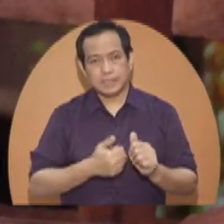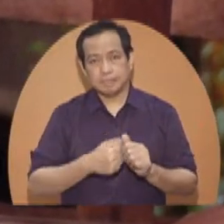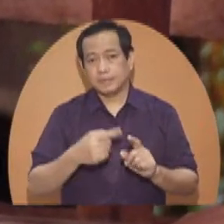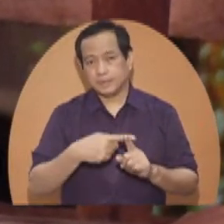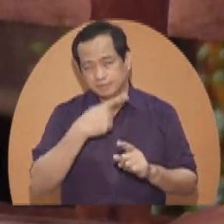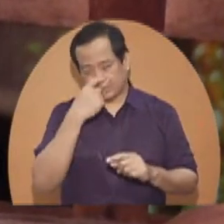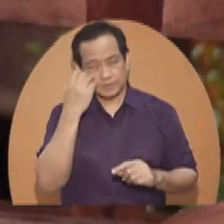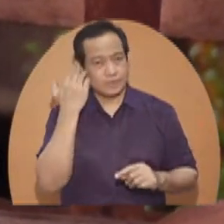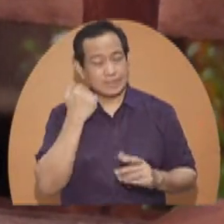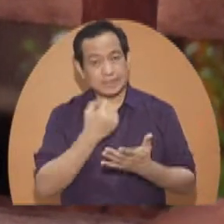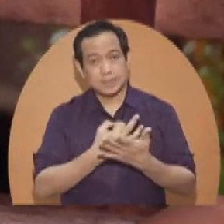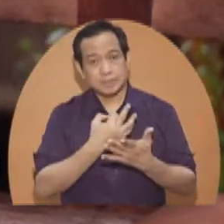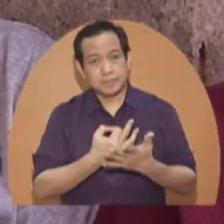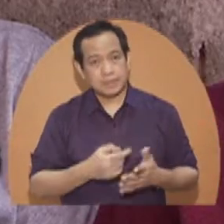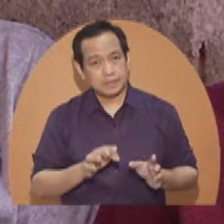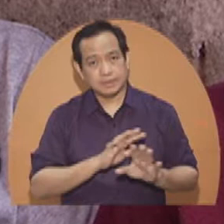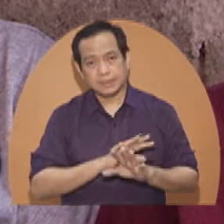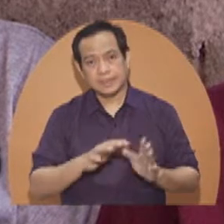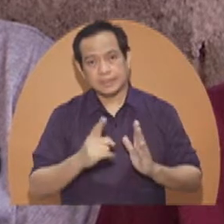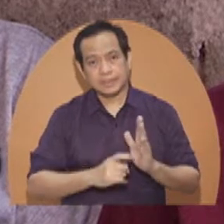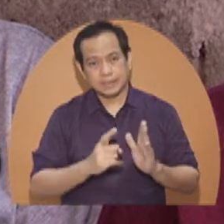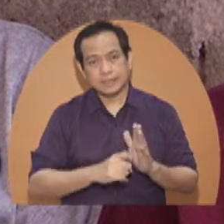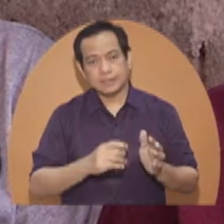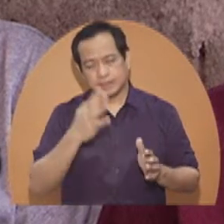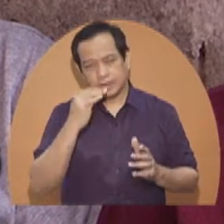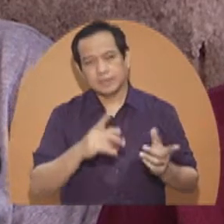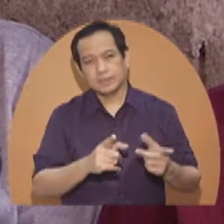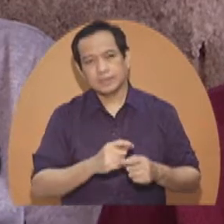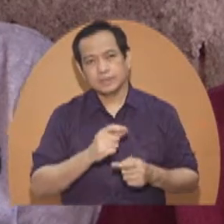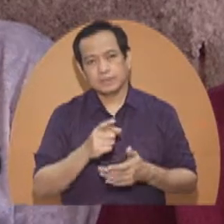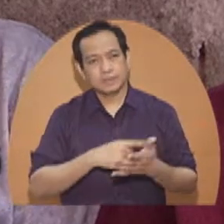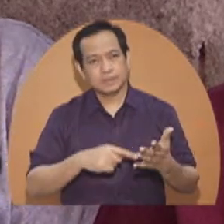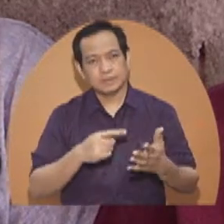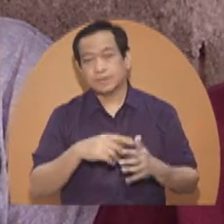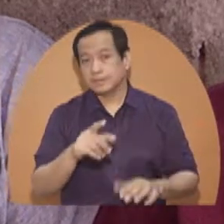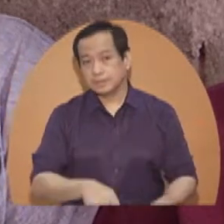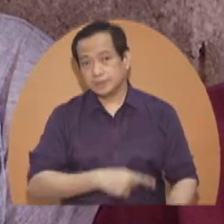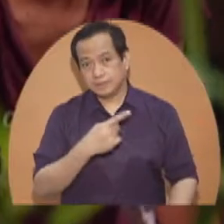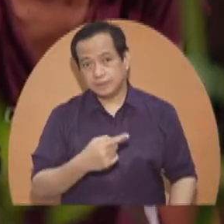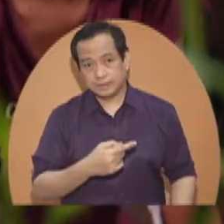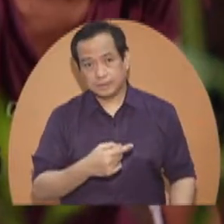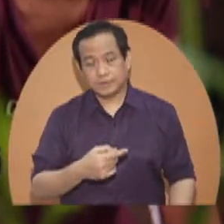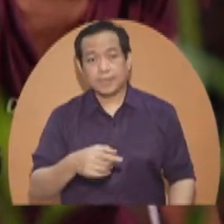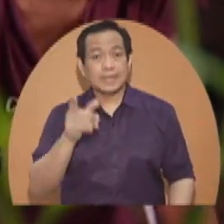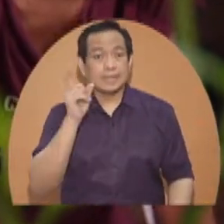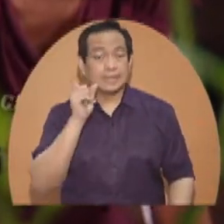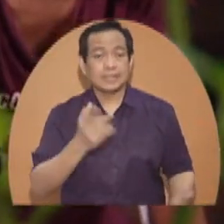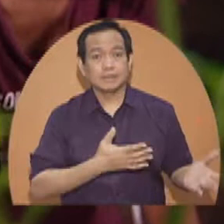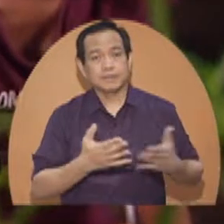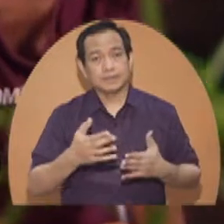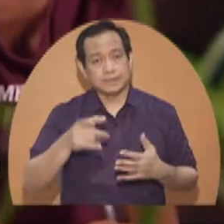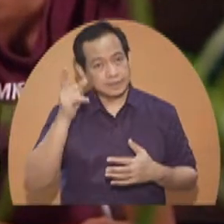kapos nga din po kami sa pera. Kaya hindi ko po na pa-check up ng ano, kaya tumagal po siya ng ganyang kalaki. Dinala